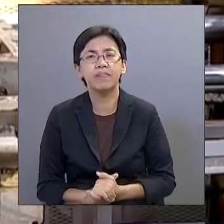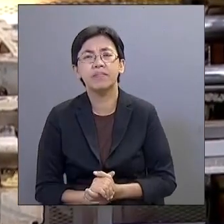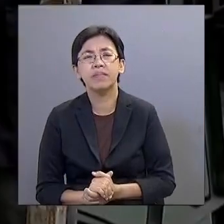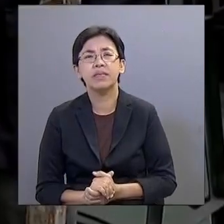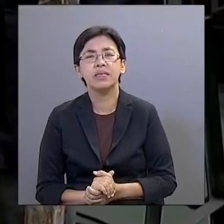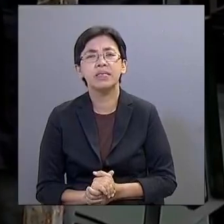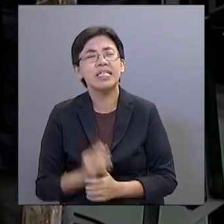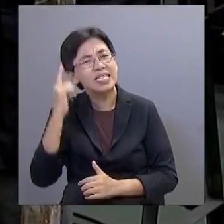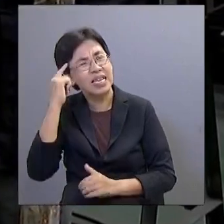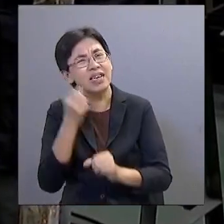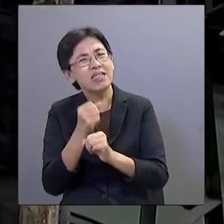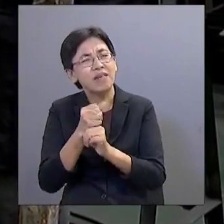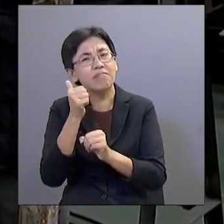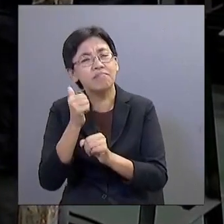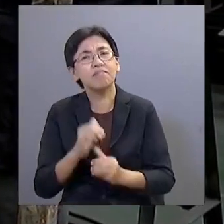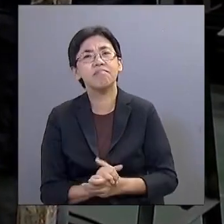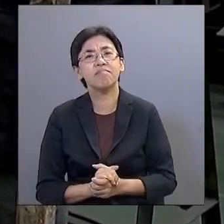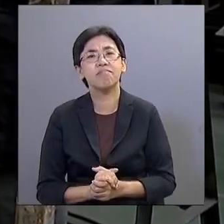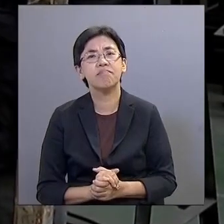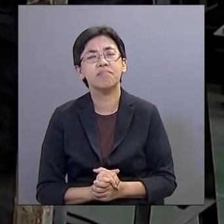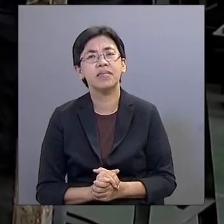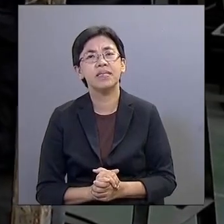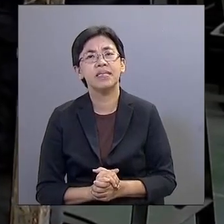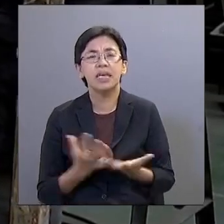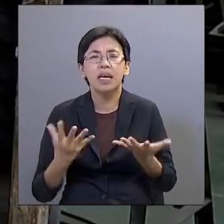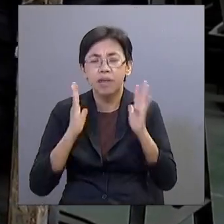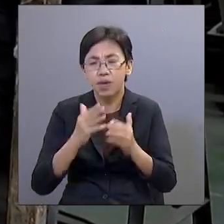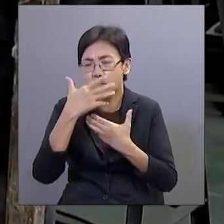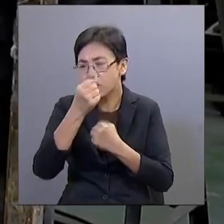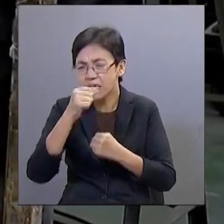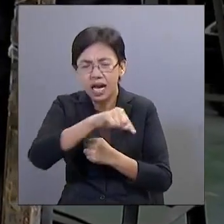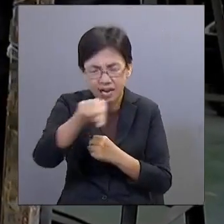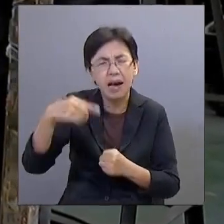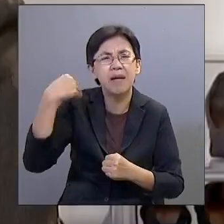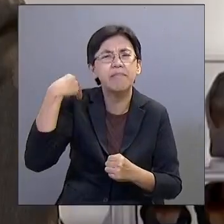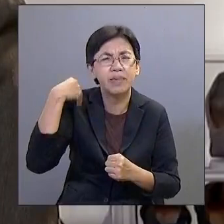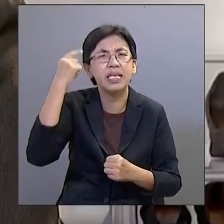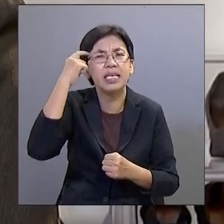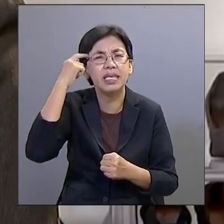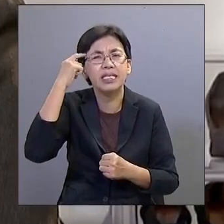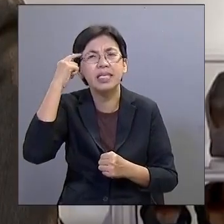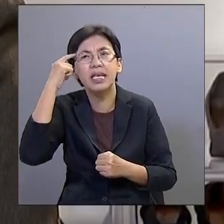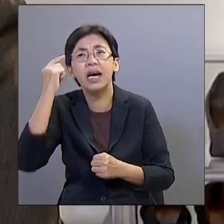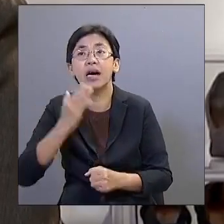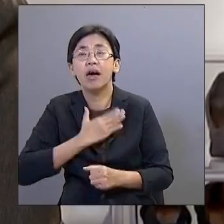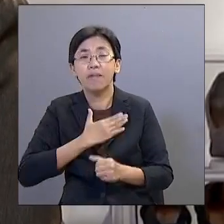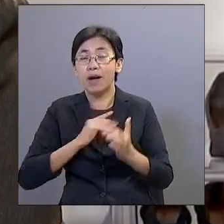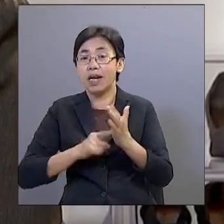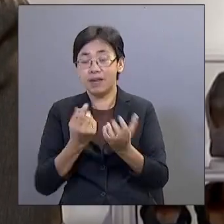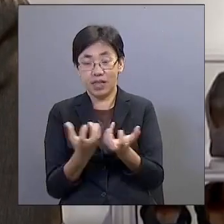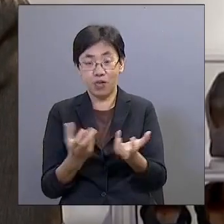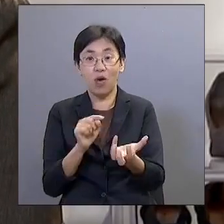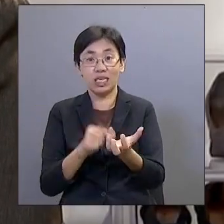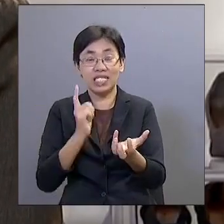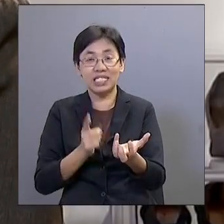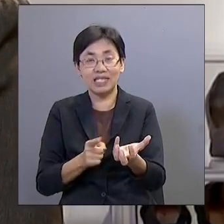ได้นะเหมือนกับต้นทุนเพิ่มนิดนึงแต่ว่าตลาดมันต้องมีคนที่สนใจในเรื่องนี้อะไรอย่างเงี้ยแล้วก็พอพี่ออกสินค้ามาจริ